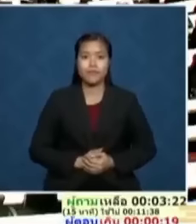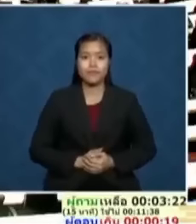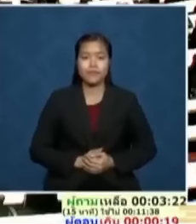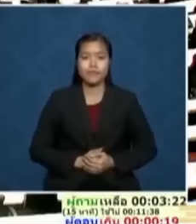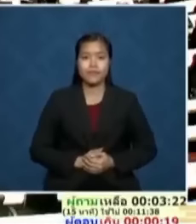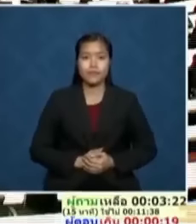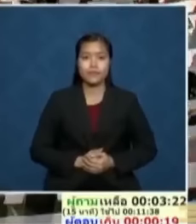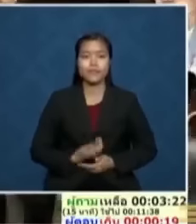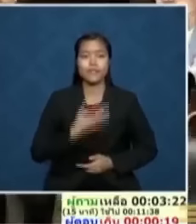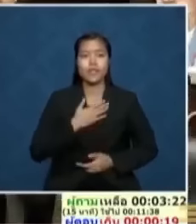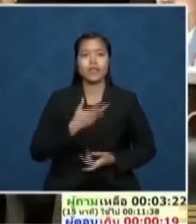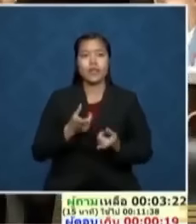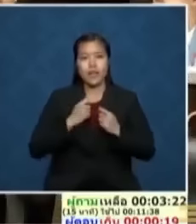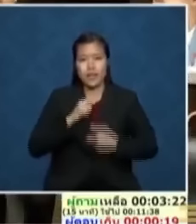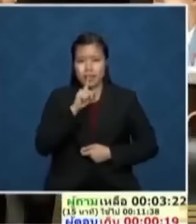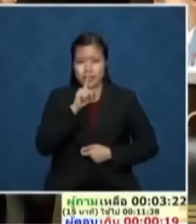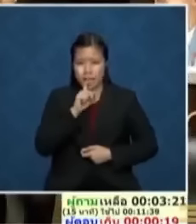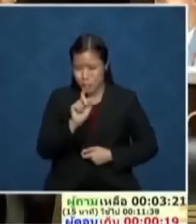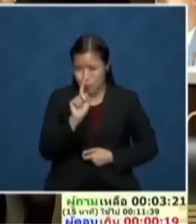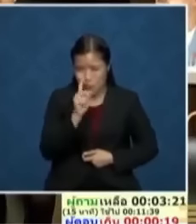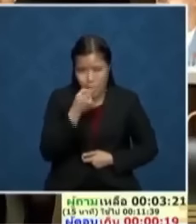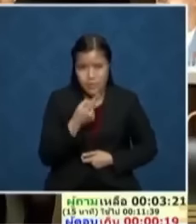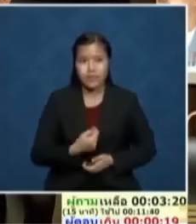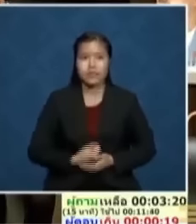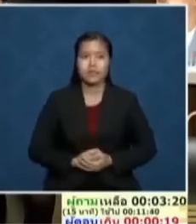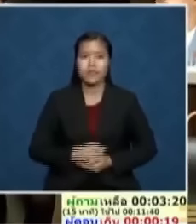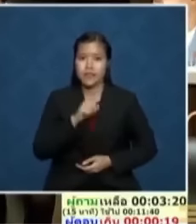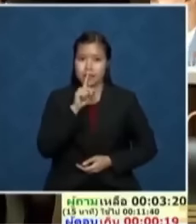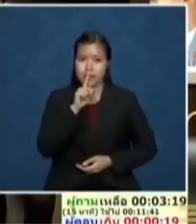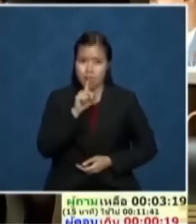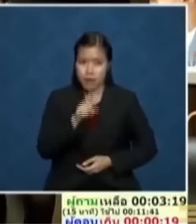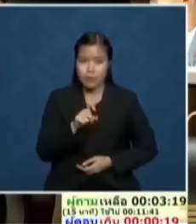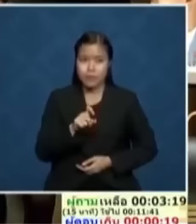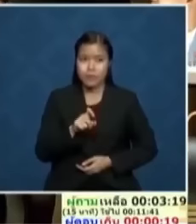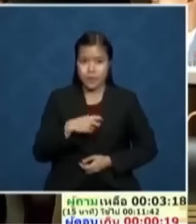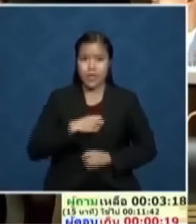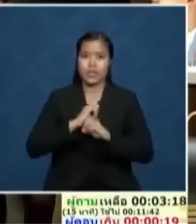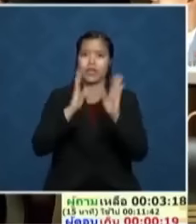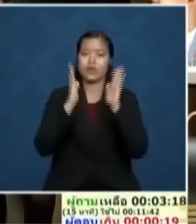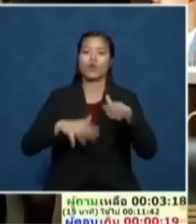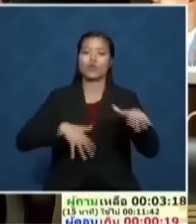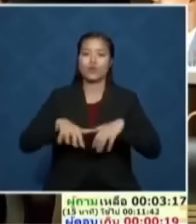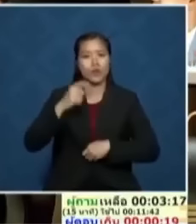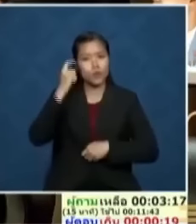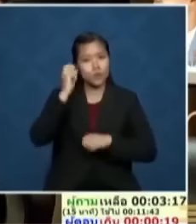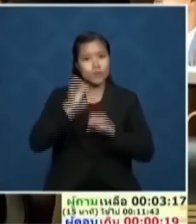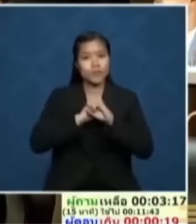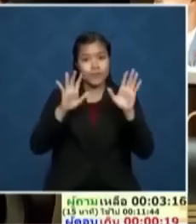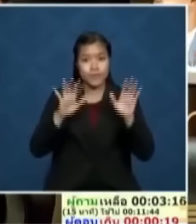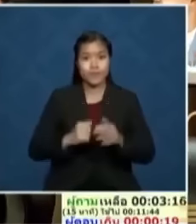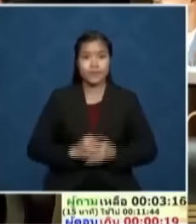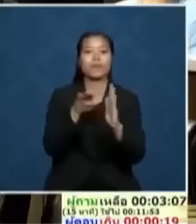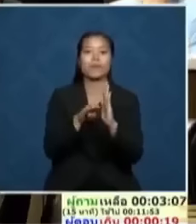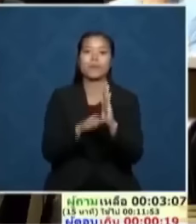ได้ในส่วนเกี่ยวกับผู้ป่วยน ะ แล้วก็บอกว่าชั้น14มันไม่ใช่ VIP จริงหรือไม่ทีนี้อันนี้มันเป็นเรื่องของข้อเท็จจริง